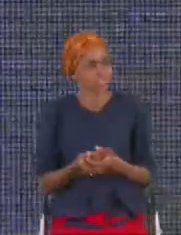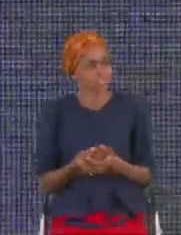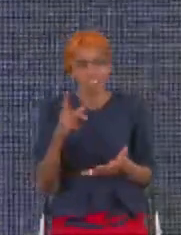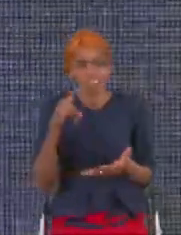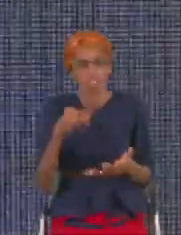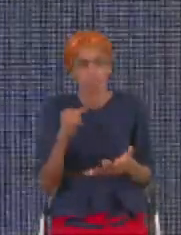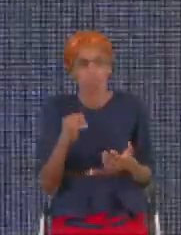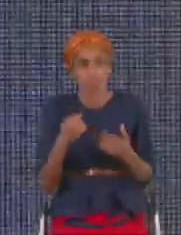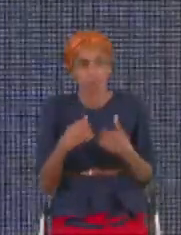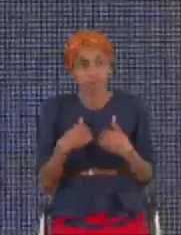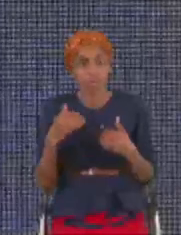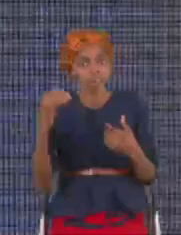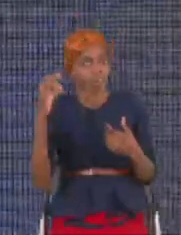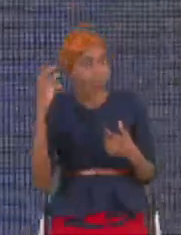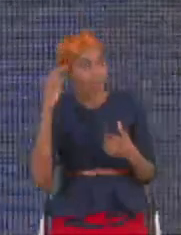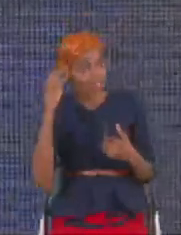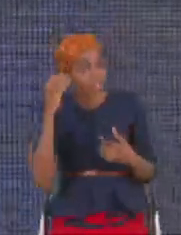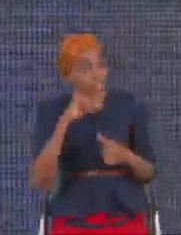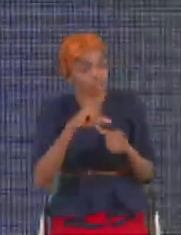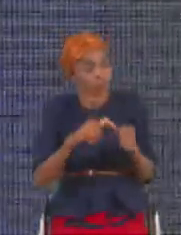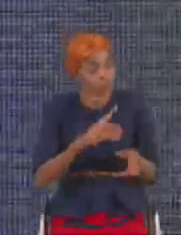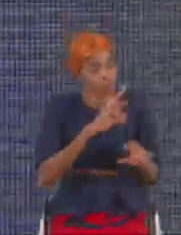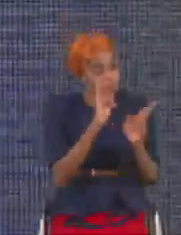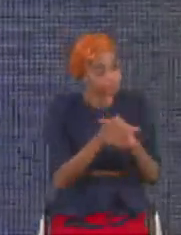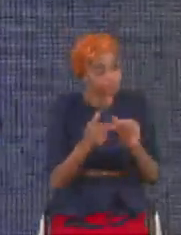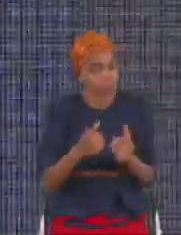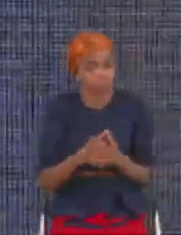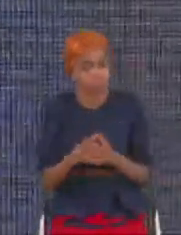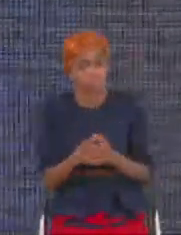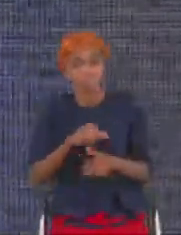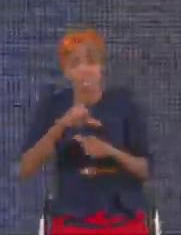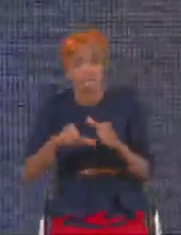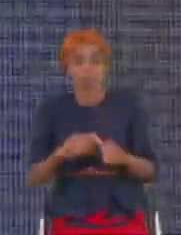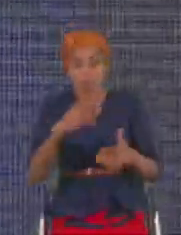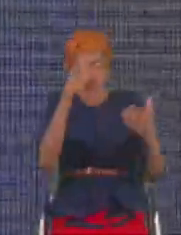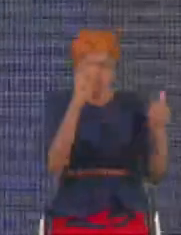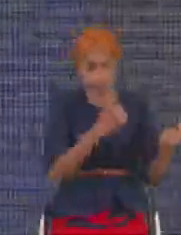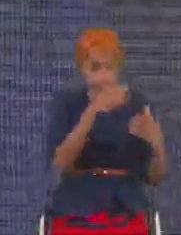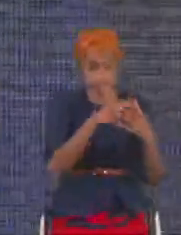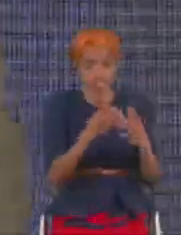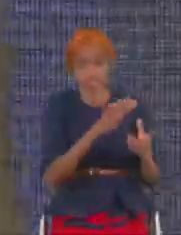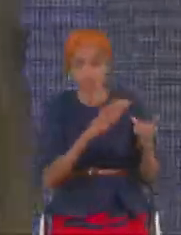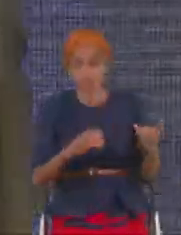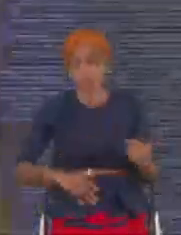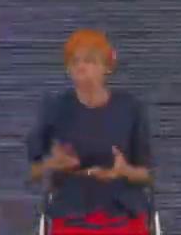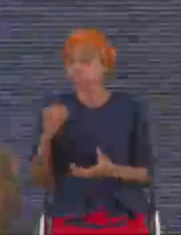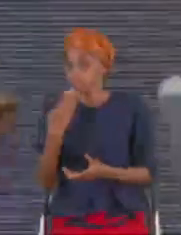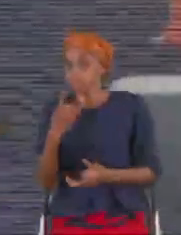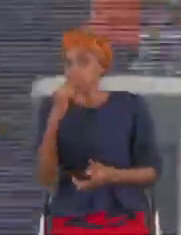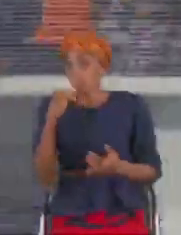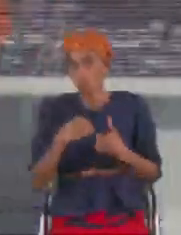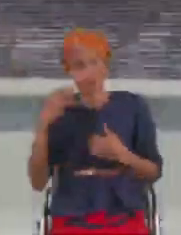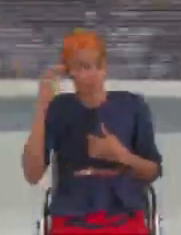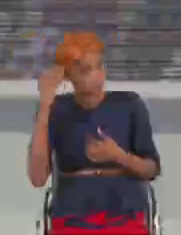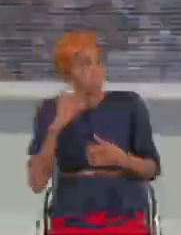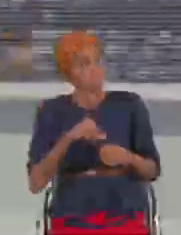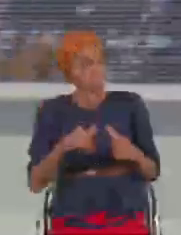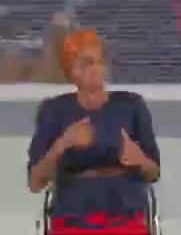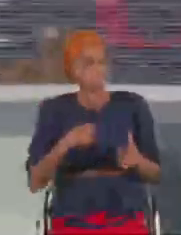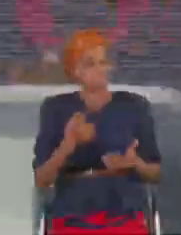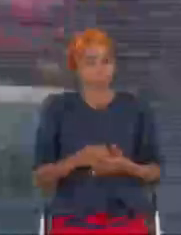j'ai entendu sur la repentance j'ai entendu parler de la foi en christ 1 ce que tu entendu deux mois